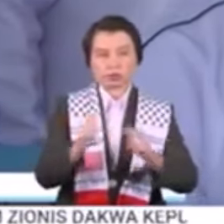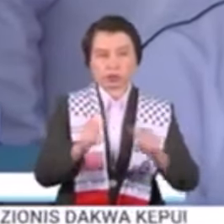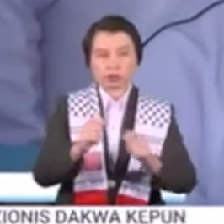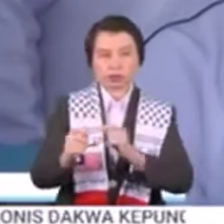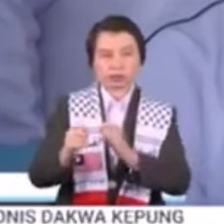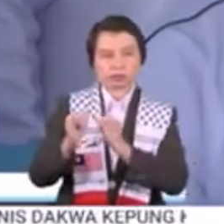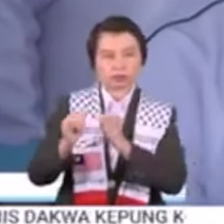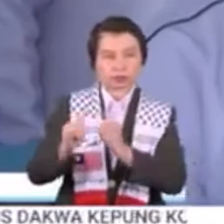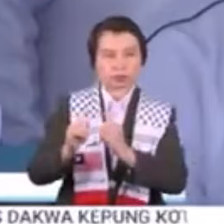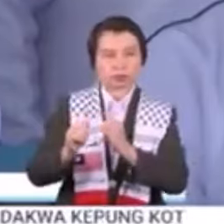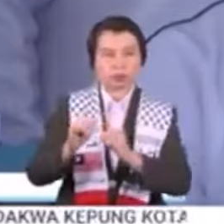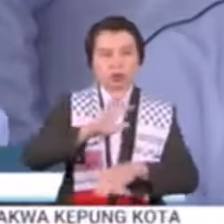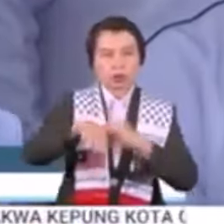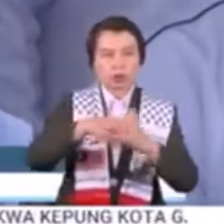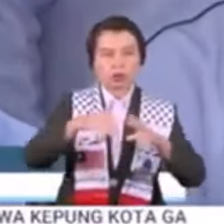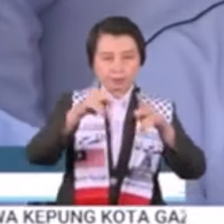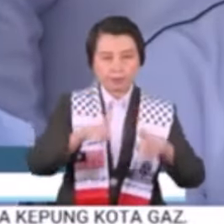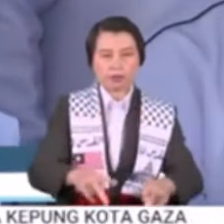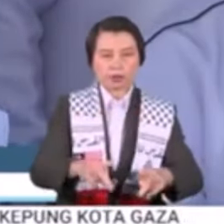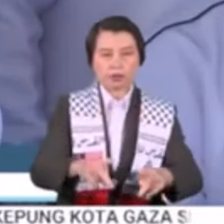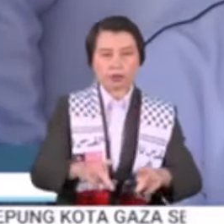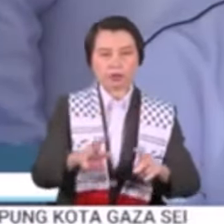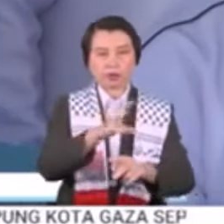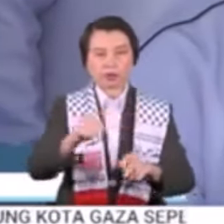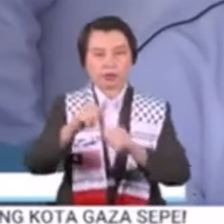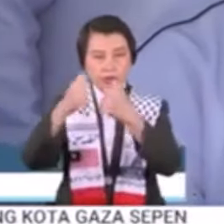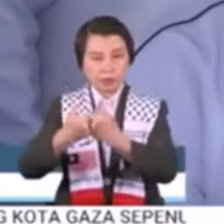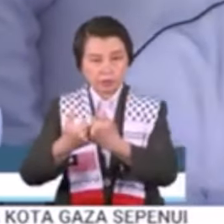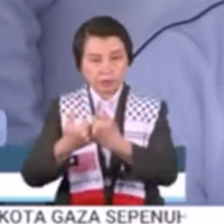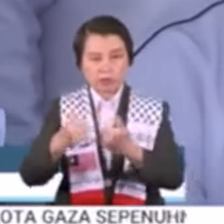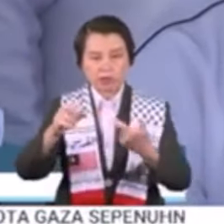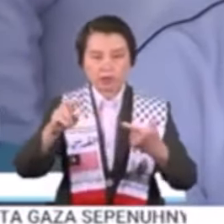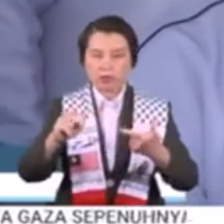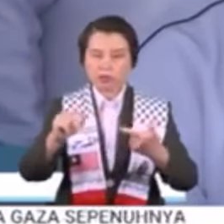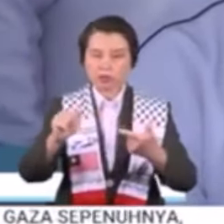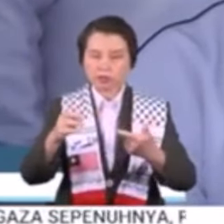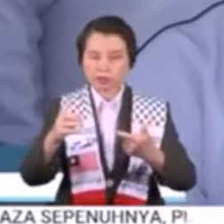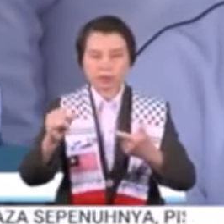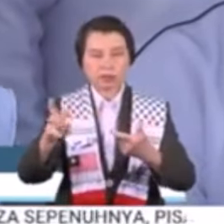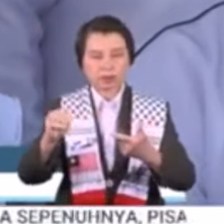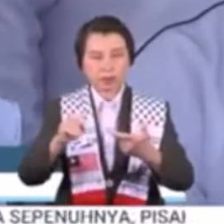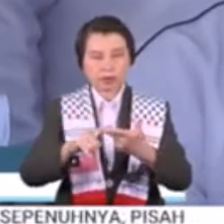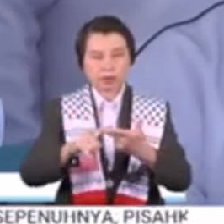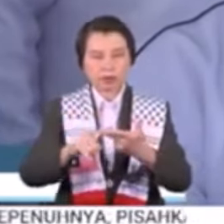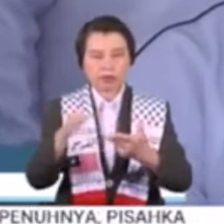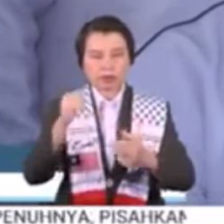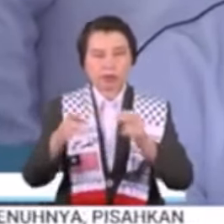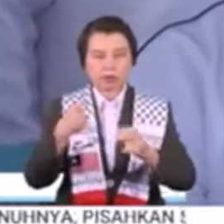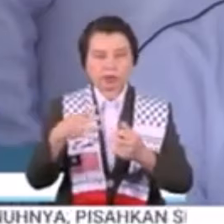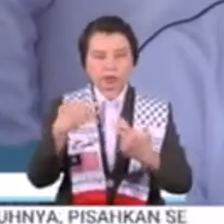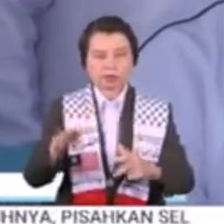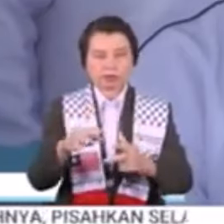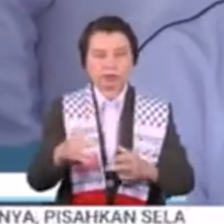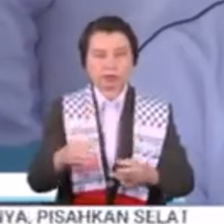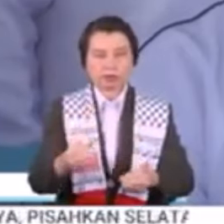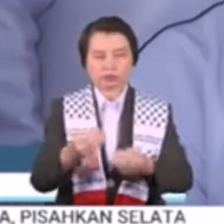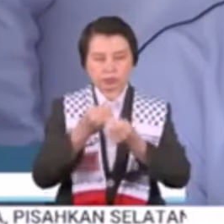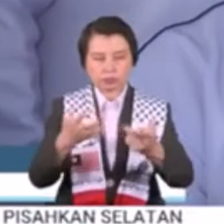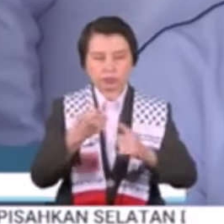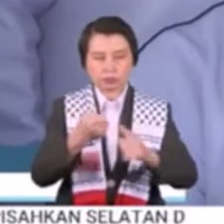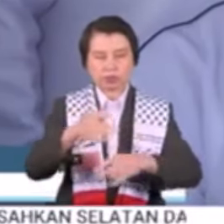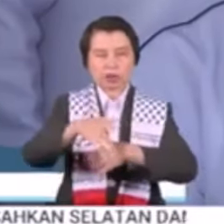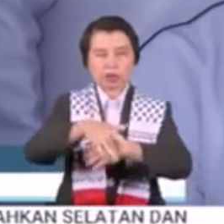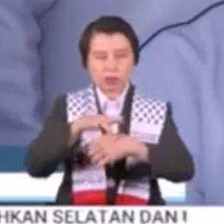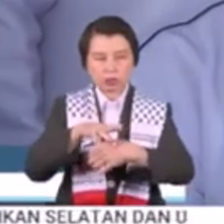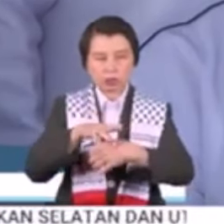semua pihak, pihak merentas agensi, NADMA dan jawatankuasa bencana yang telah pun kita awali daripada peringkat